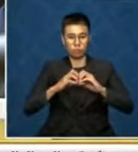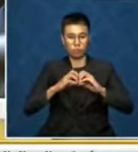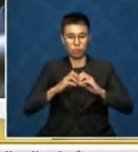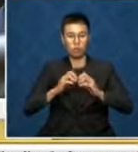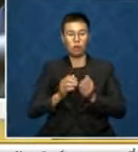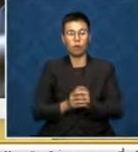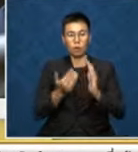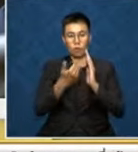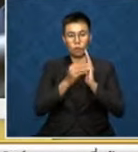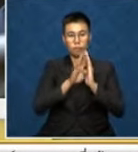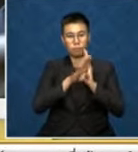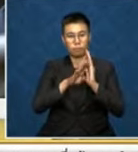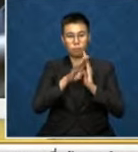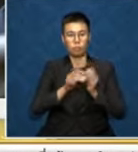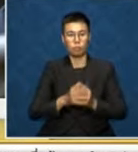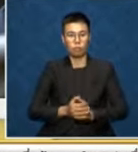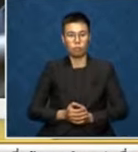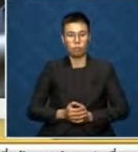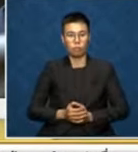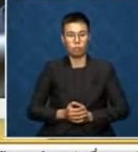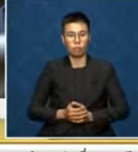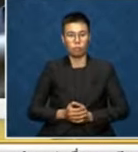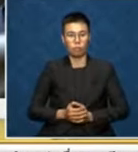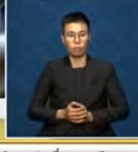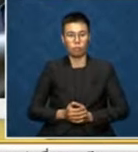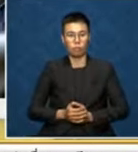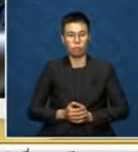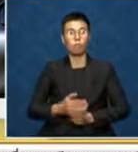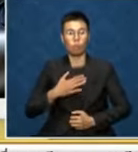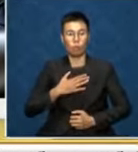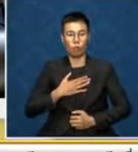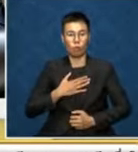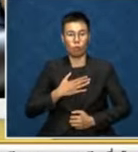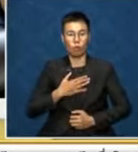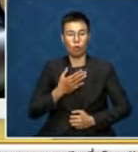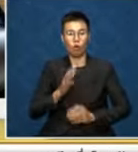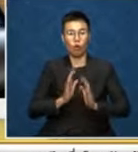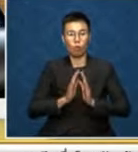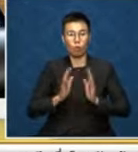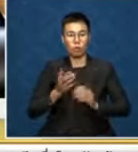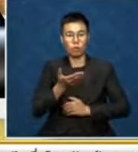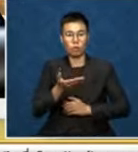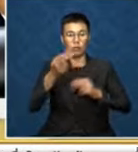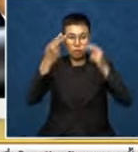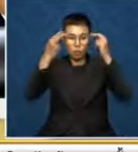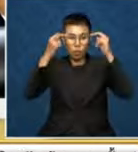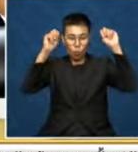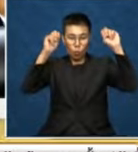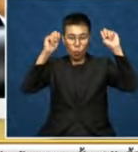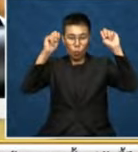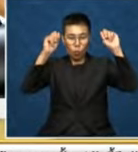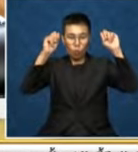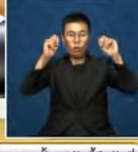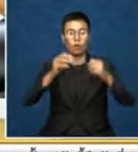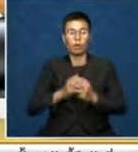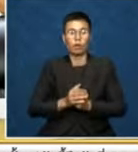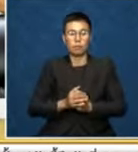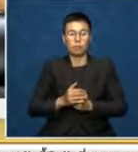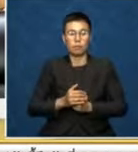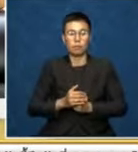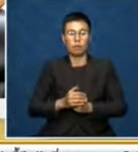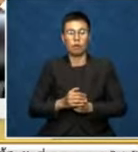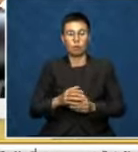ย์ท่านประธานที่เคารพครับประการแรกผมต้องขอกราบขอบพระคุณท่านนายกรัฐมนตรีและหน่วยงาน